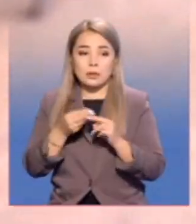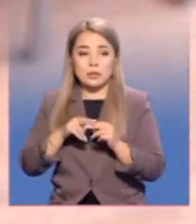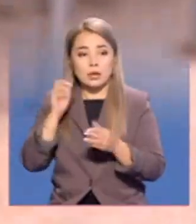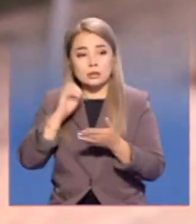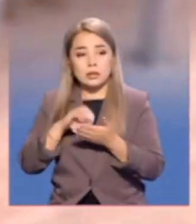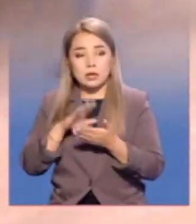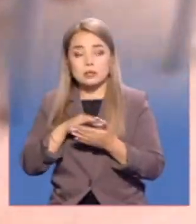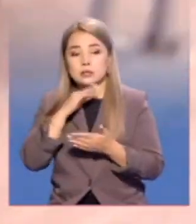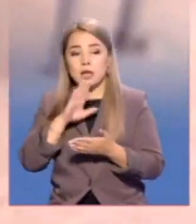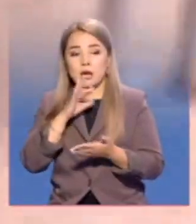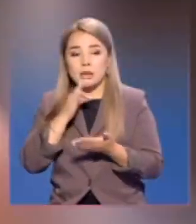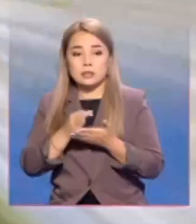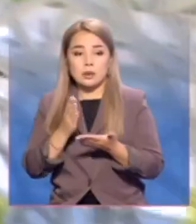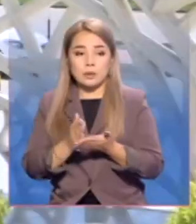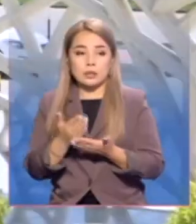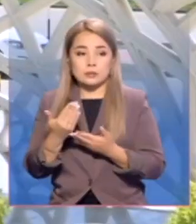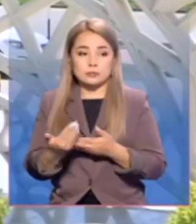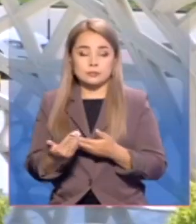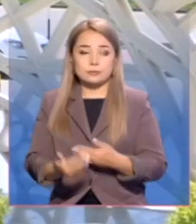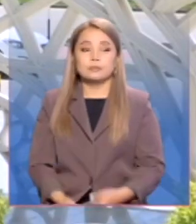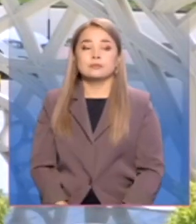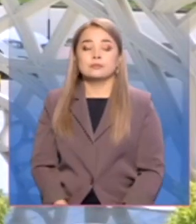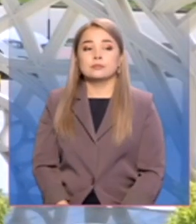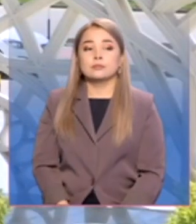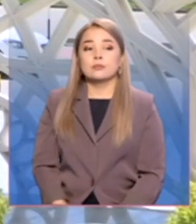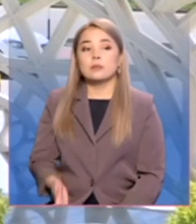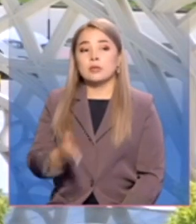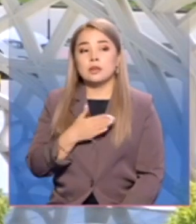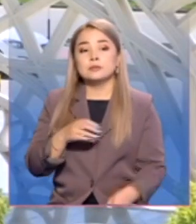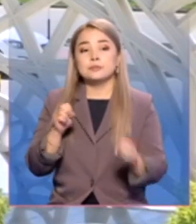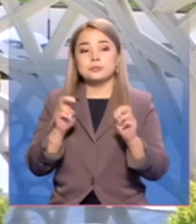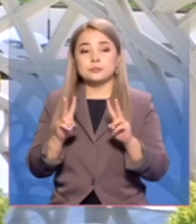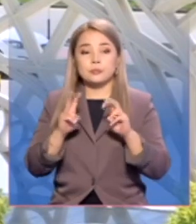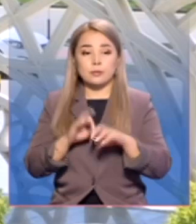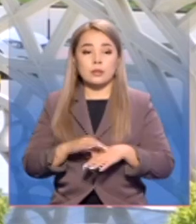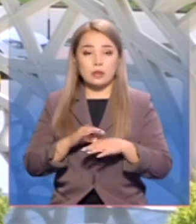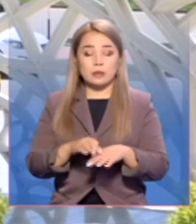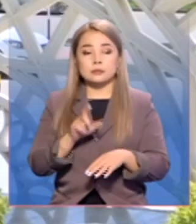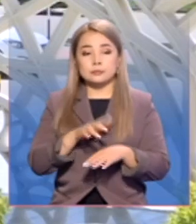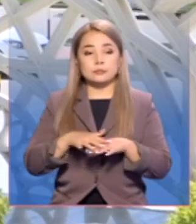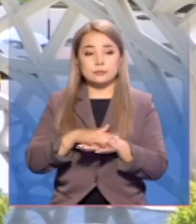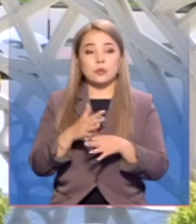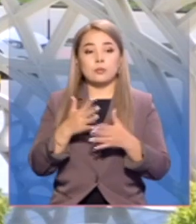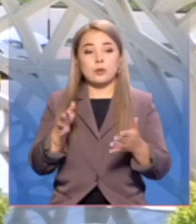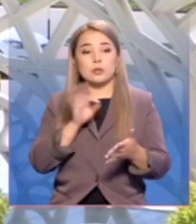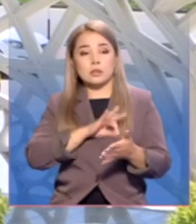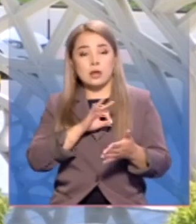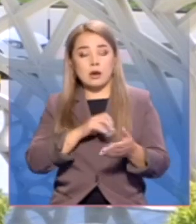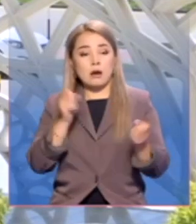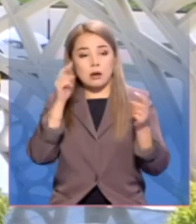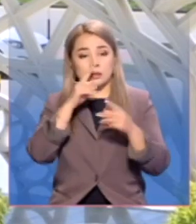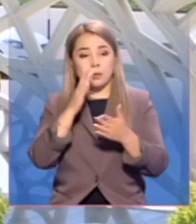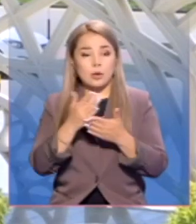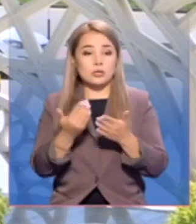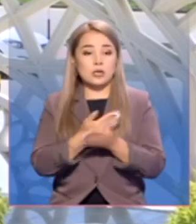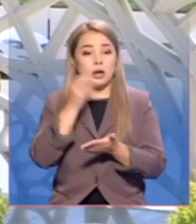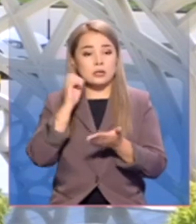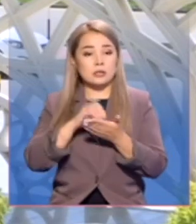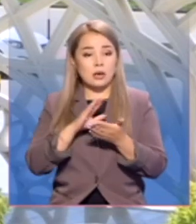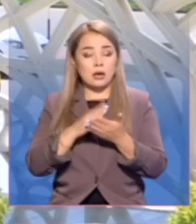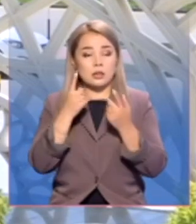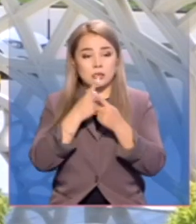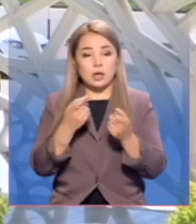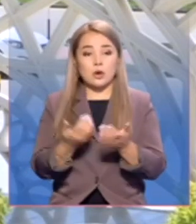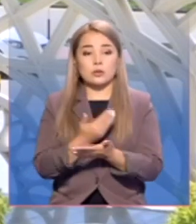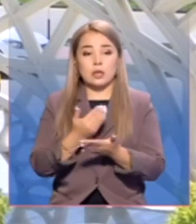тарифтер жеткіліксіз болып қалады. Біз арнайы зерттеу жүргізіп, халық нені көбірек тұтынатынын анықтаймыз. Жаңа тарифтерді сол